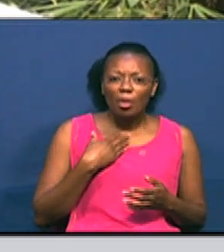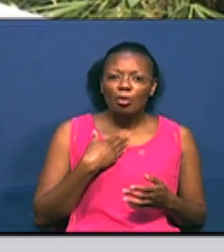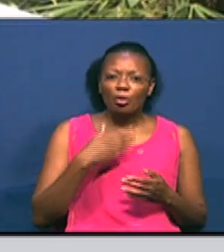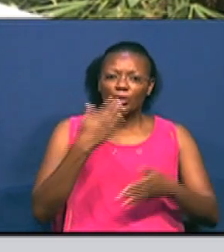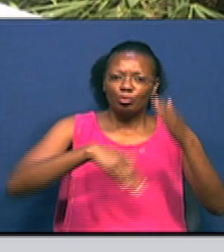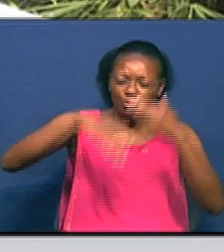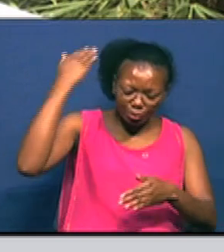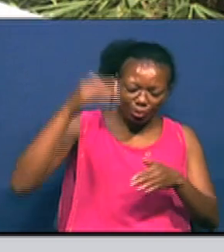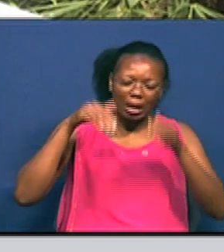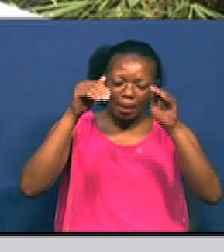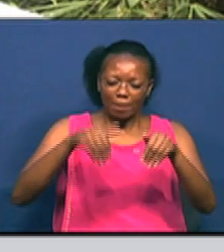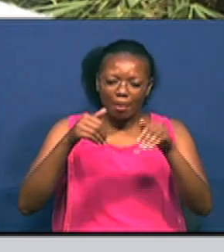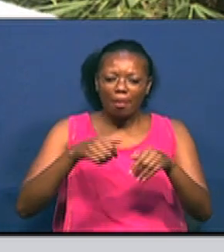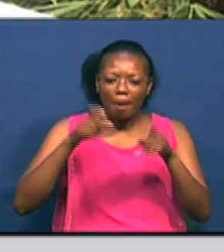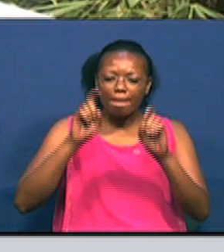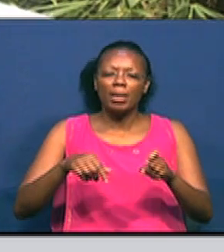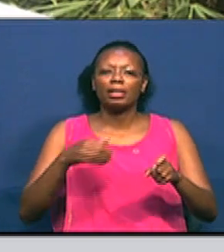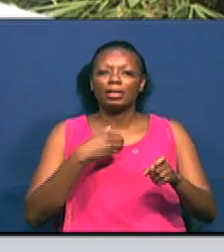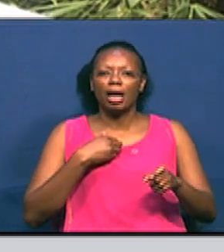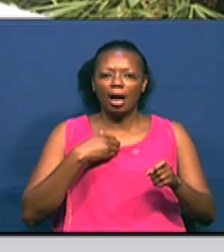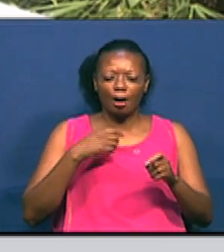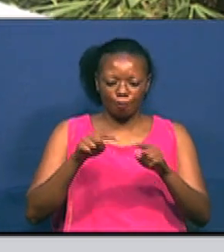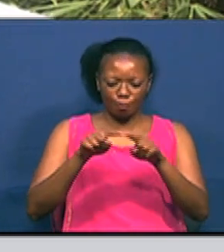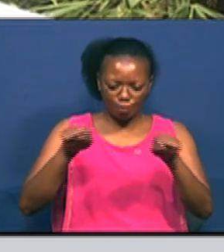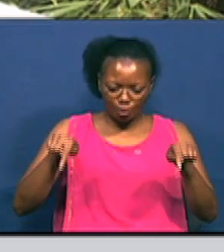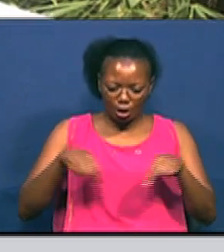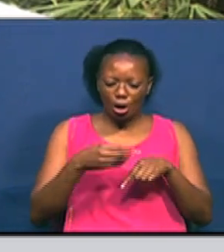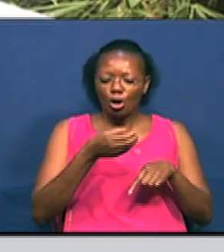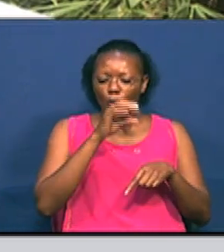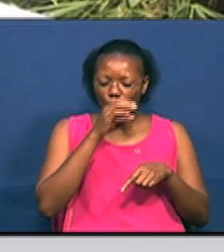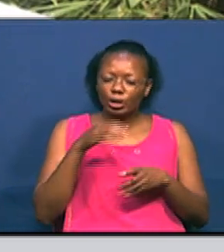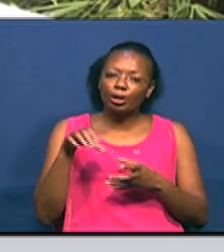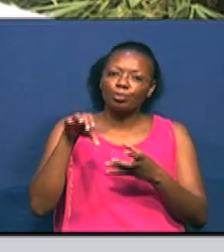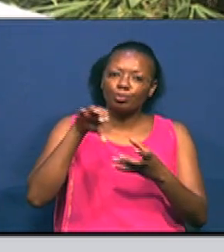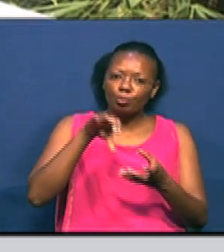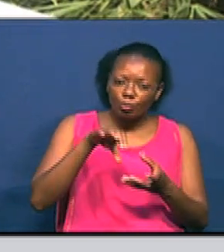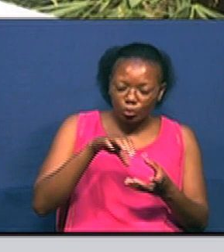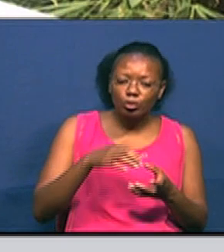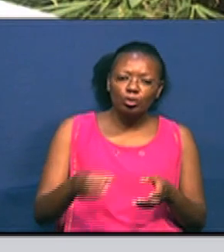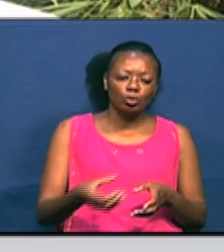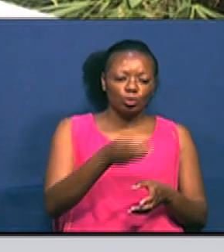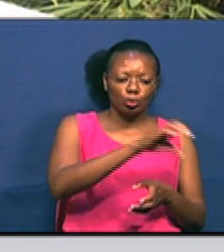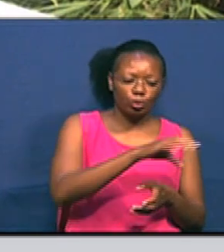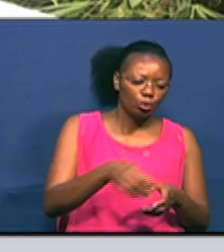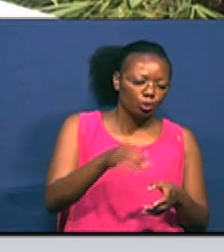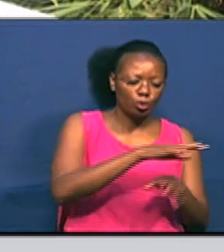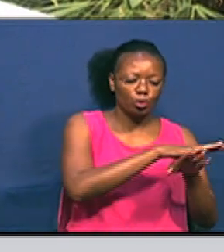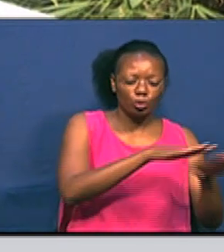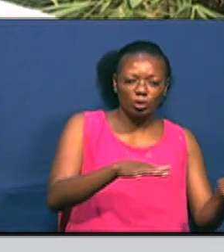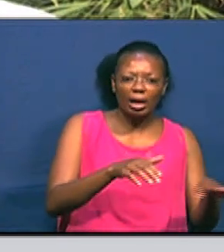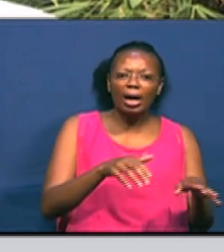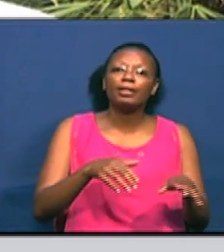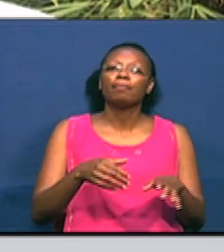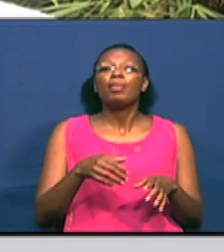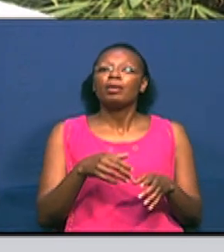kilimo lazima uwe na chimbuko la maji ili kunyunyizia mimea na mifugo wako. Bilusi yeye